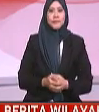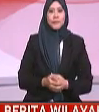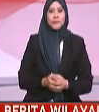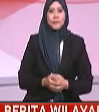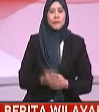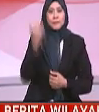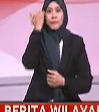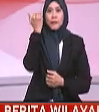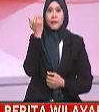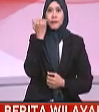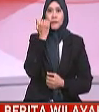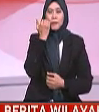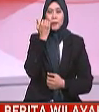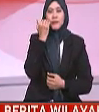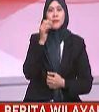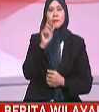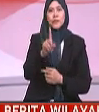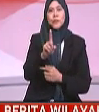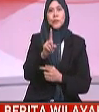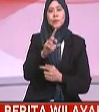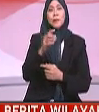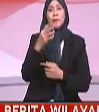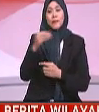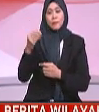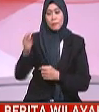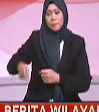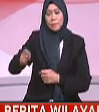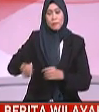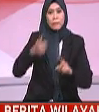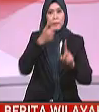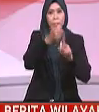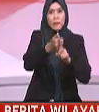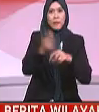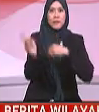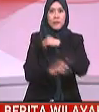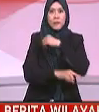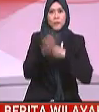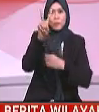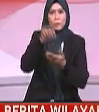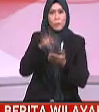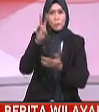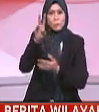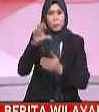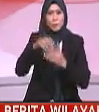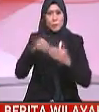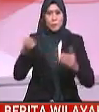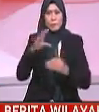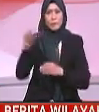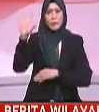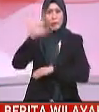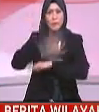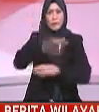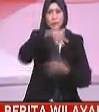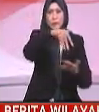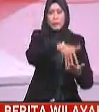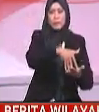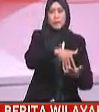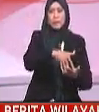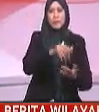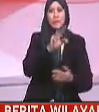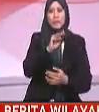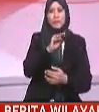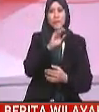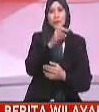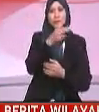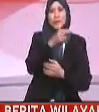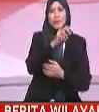Di Mahkamah Magistret 1, Magistret memerintahkan denda sebanyak RM2,700 dan 5 hari penjara terhadap